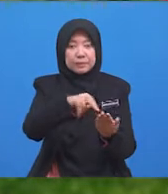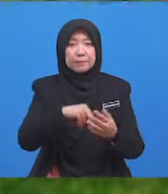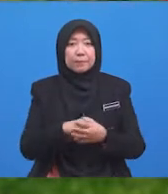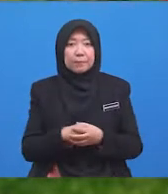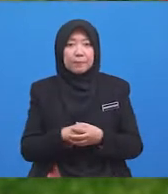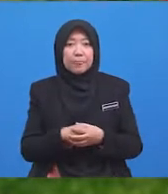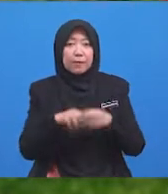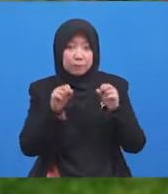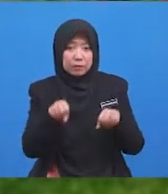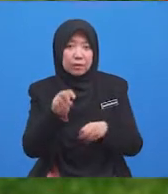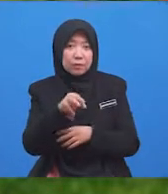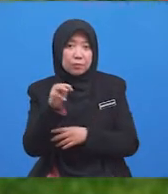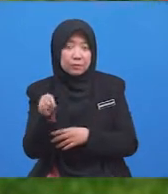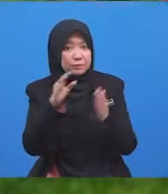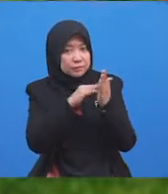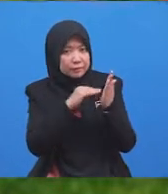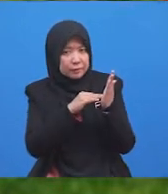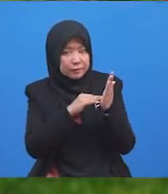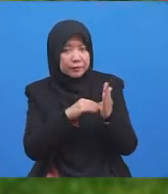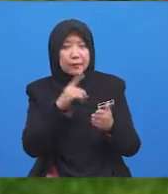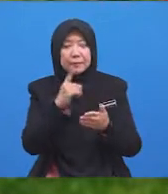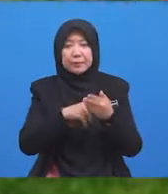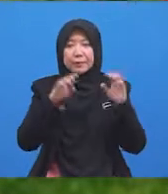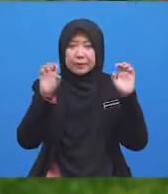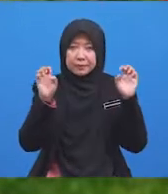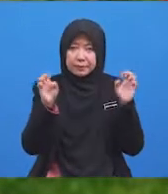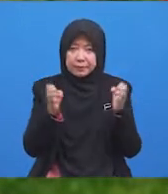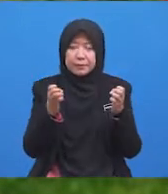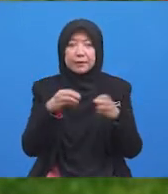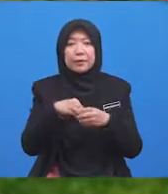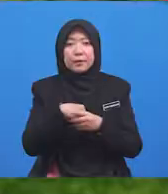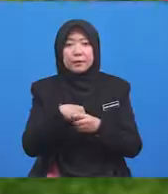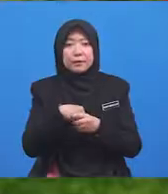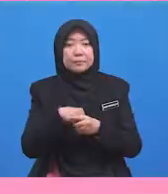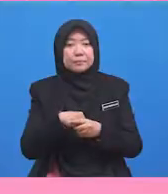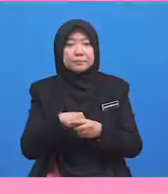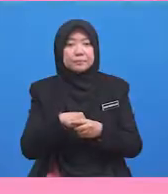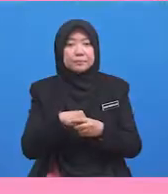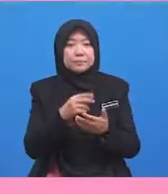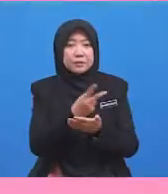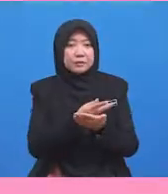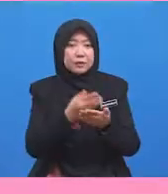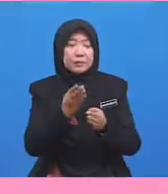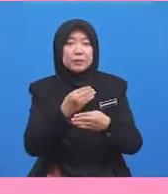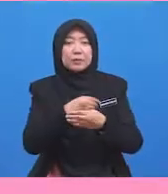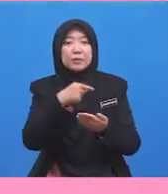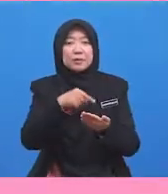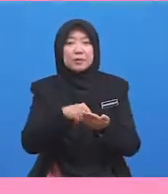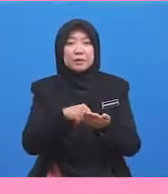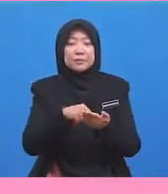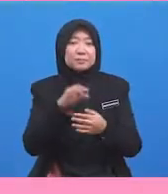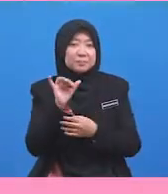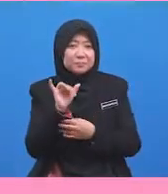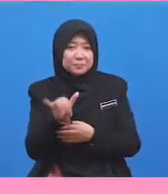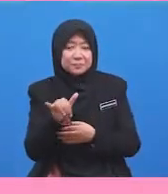boleh murid-murid senaraikan anime-anime yang terdapat dalam kajian bentuk ini ya Anda hebat